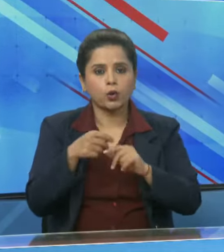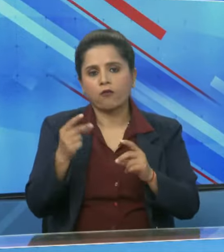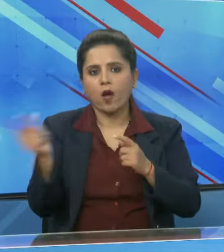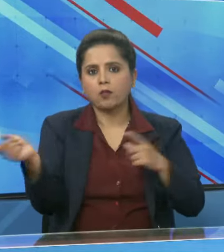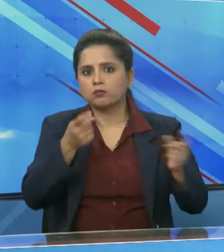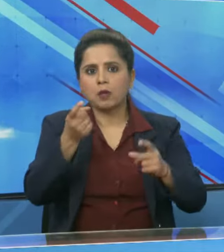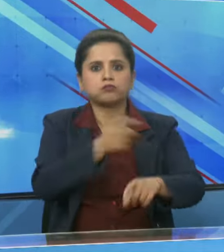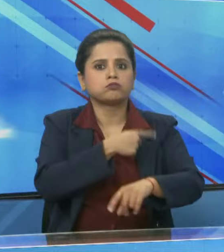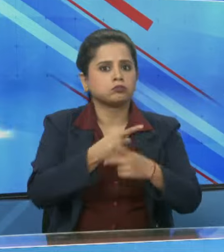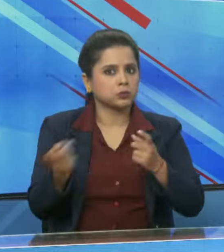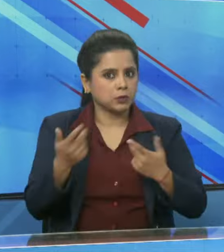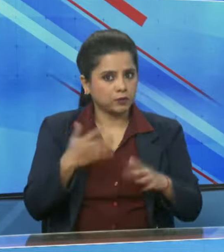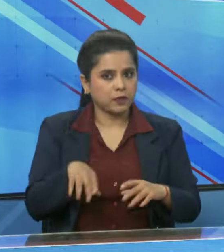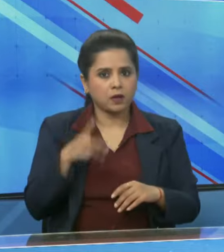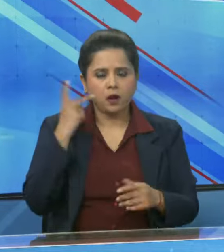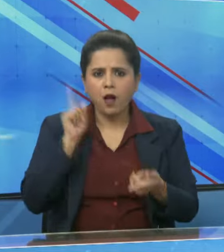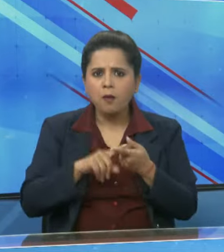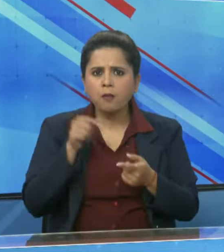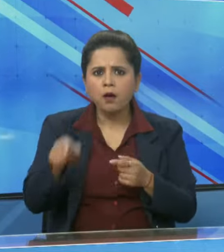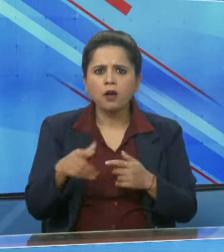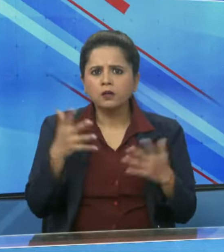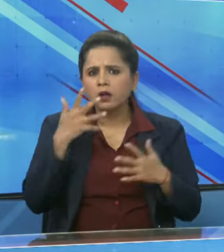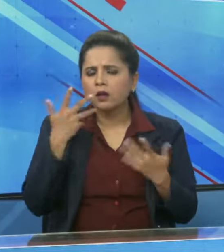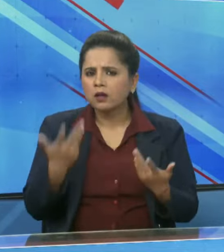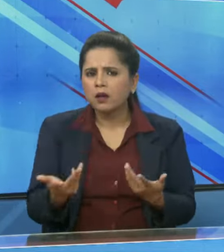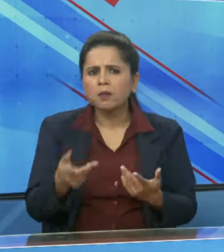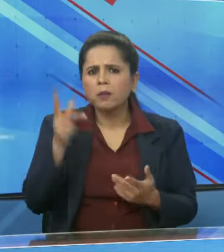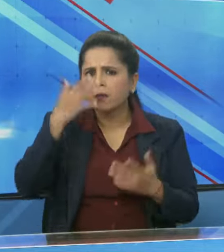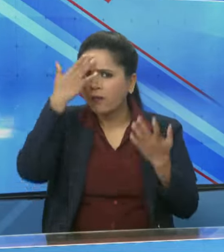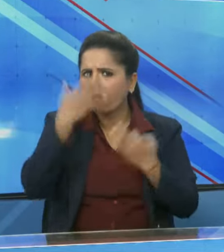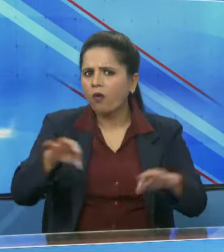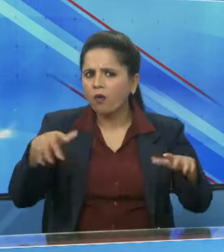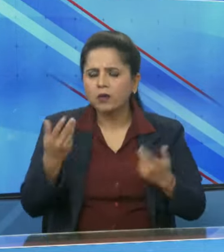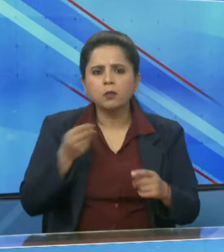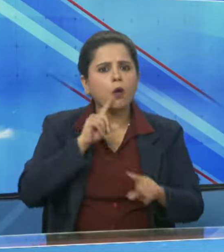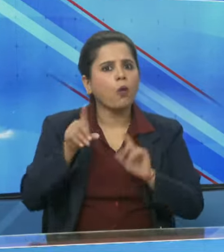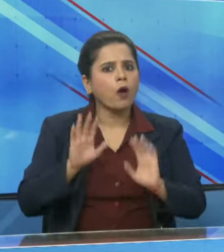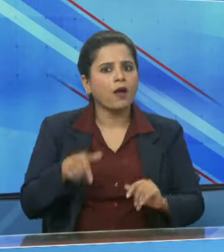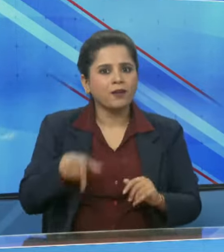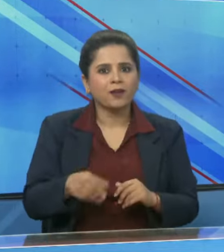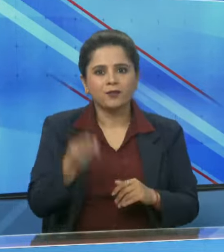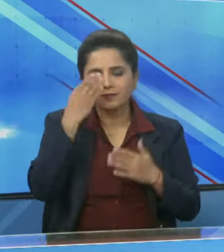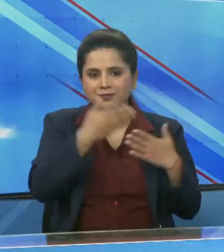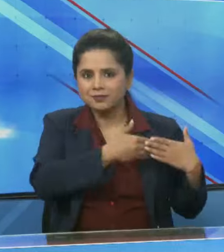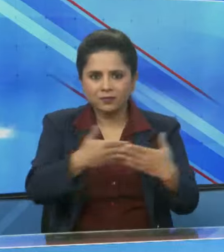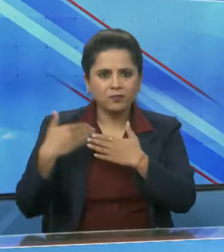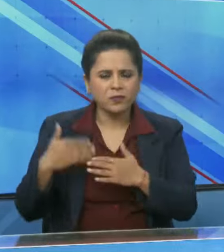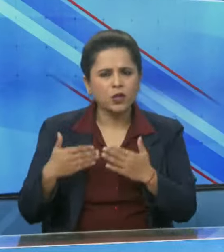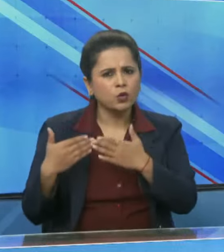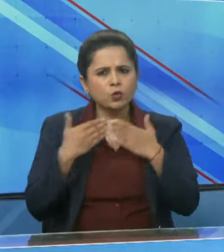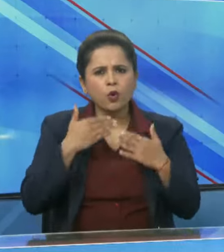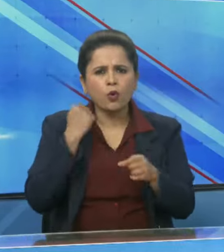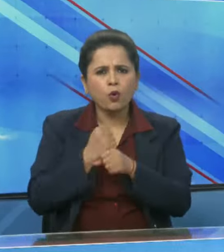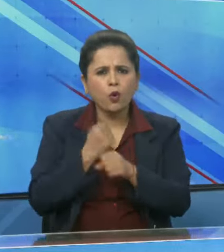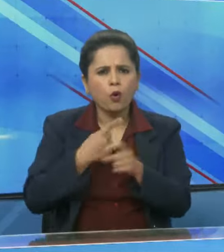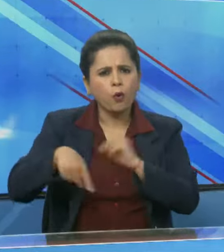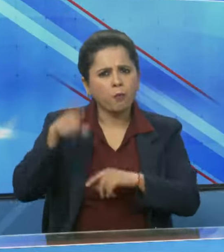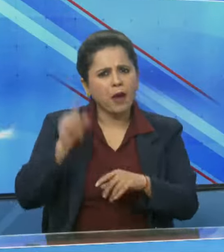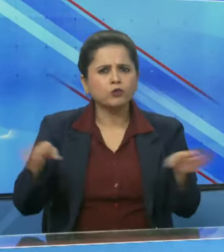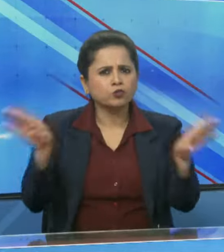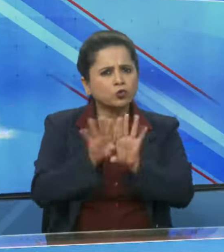गया है। हादसे को लेकर घोर लापरवाही के साथ साथ कई सवाल भी उठ रहे हैं। आज ईद के अवसर पर सरकारी अवकाश होने के